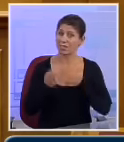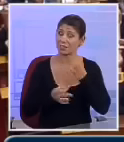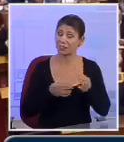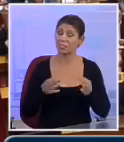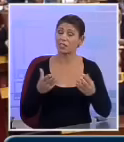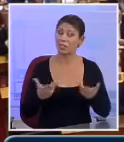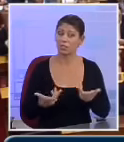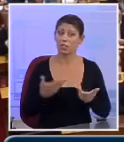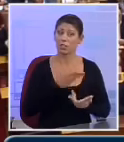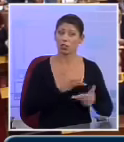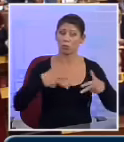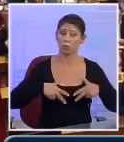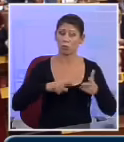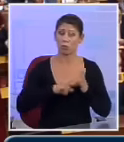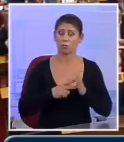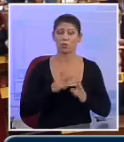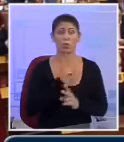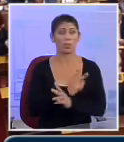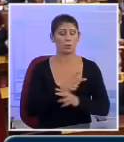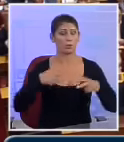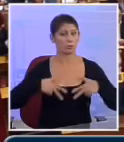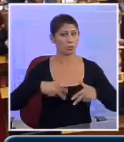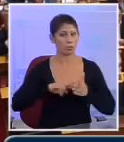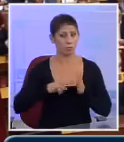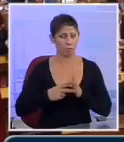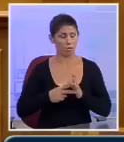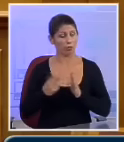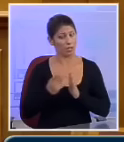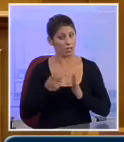γιατί και ο Υπουργός Οικονομίας και ο Αναπληρωτής Υπουργός Οικονομικών.